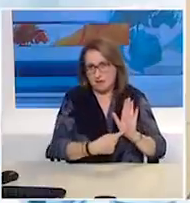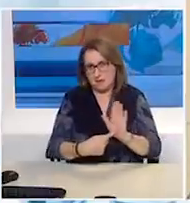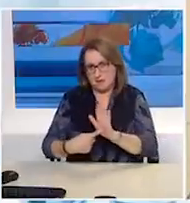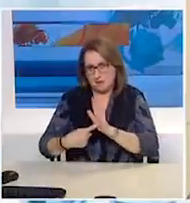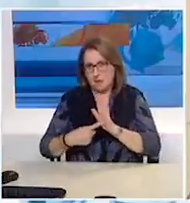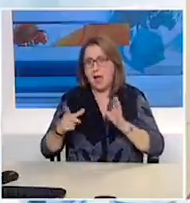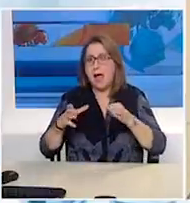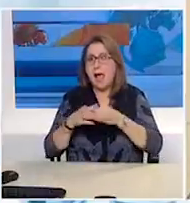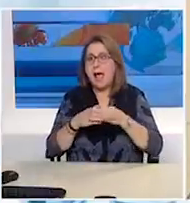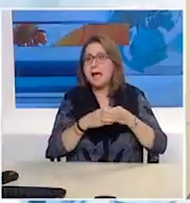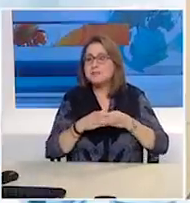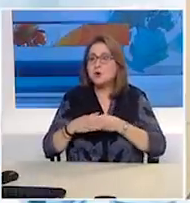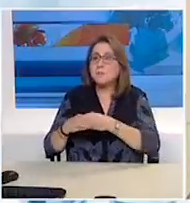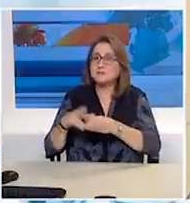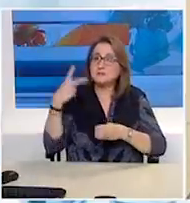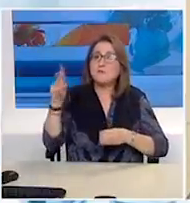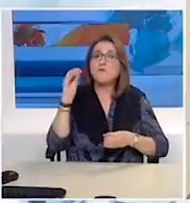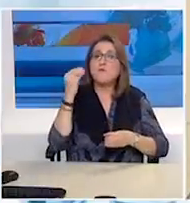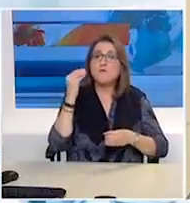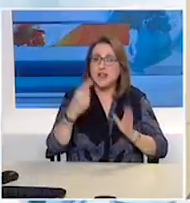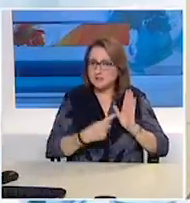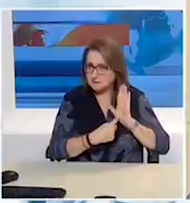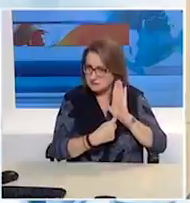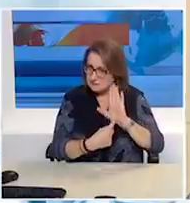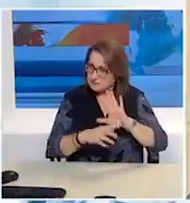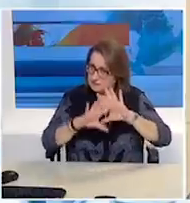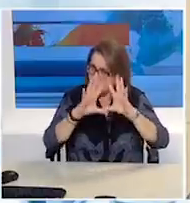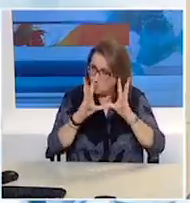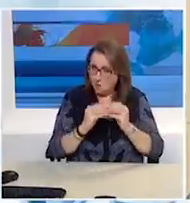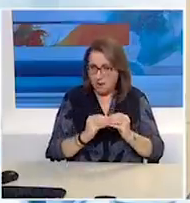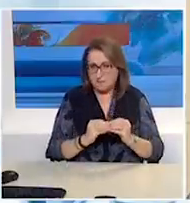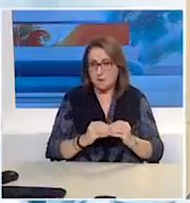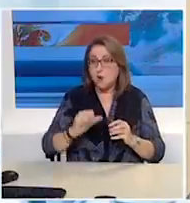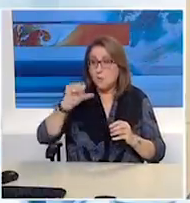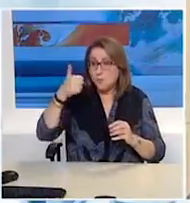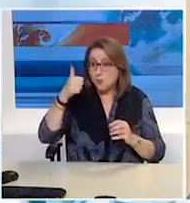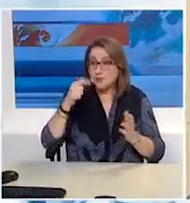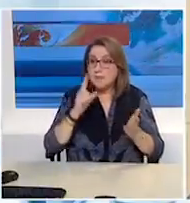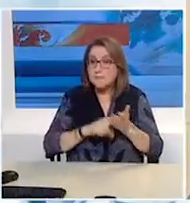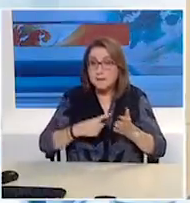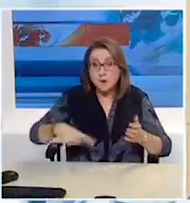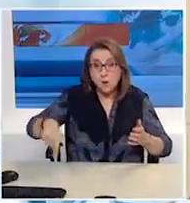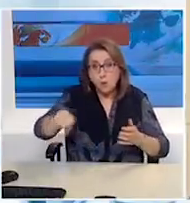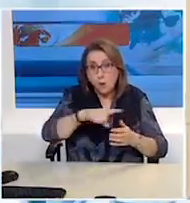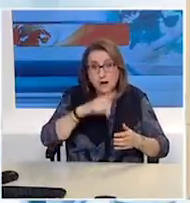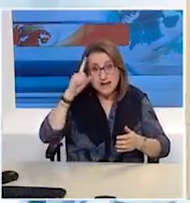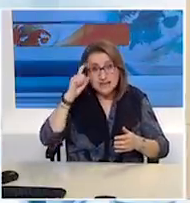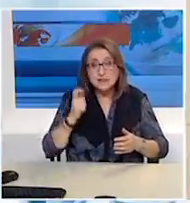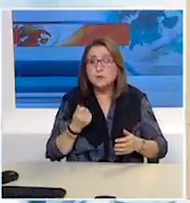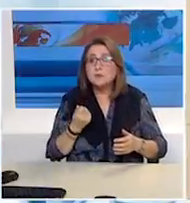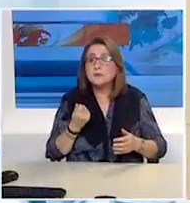στις αρμόδιες επιτροπές της Βουλής, προκειμένου καταρχήν να γνωρίζουν οι δωρητές ότι τα χρήματά